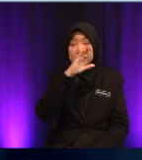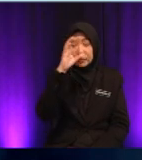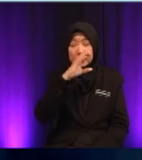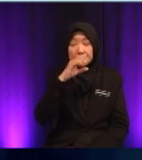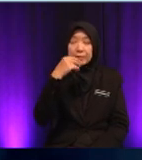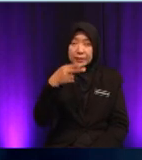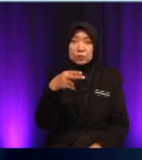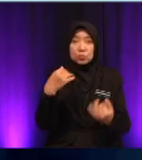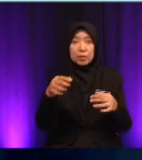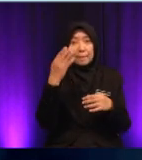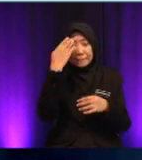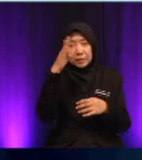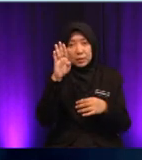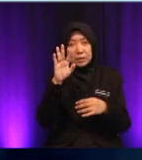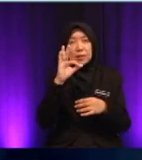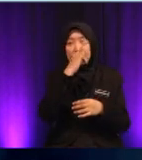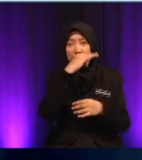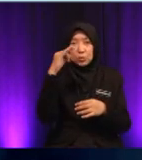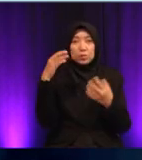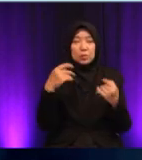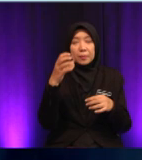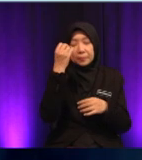diberi dan frekuensi